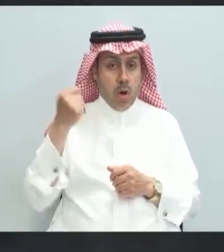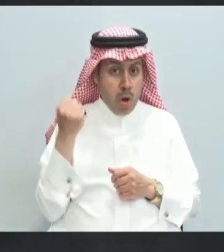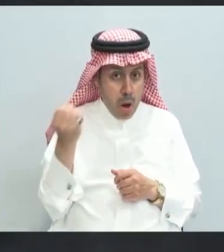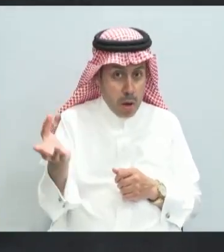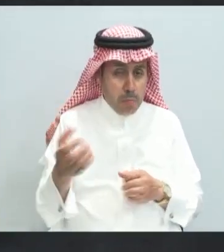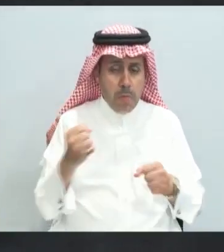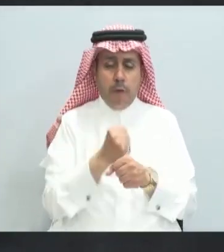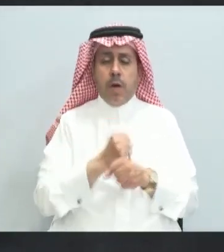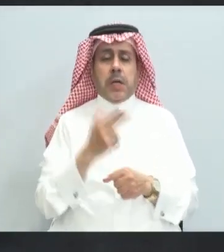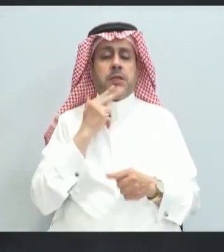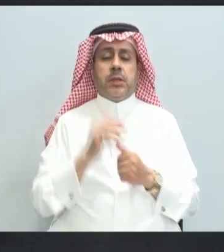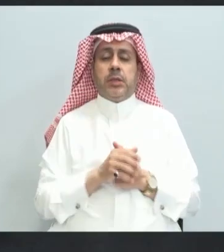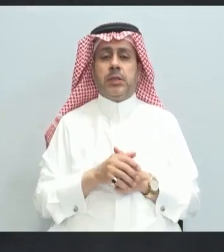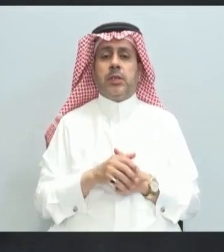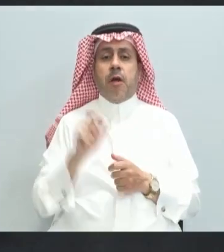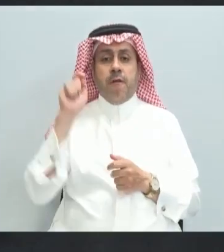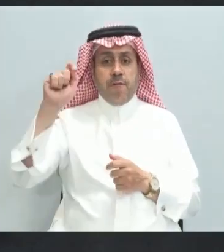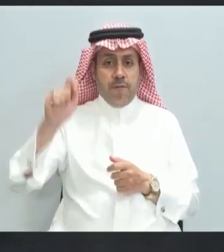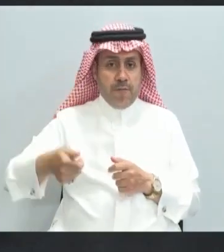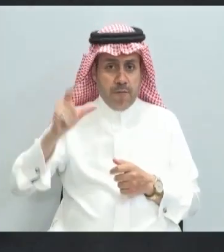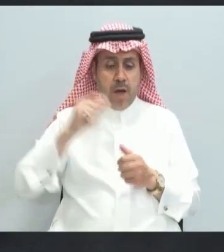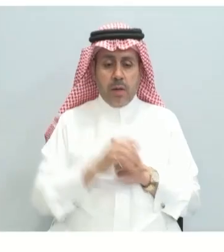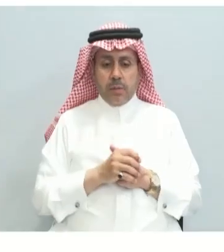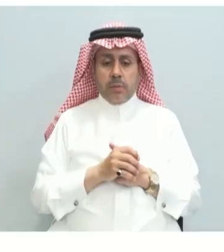انفعاله، فإحنا نتفاءل. واضح؟